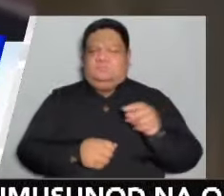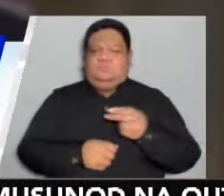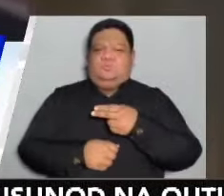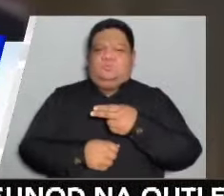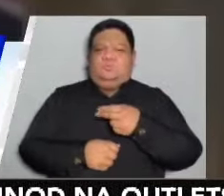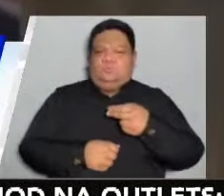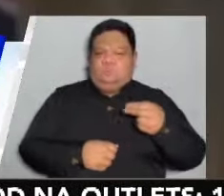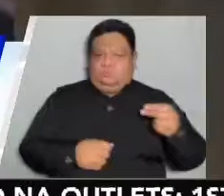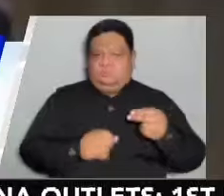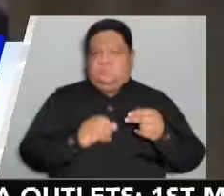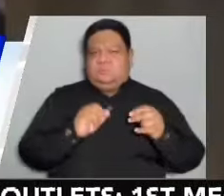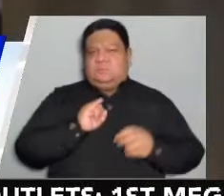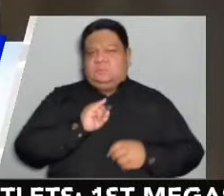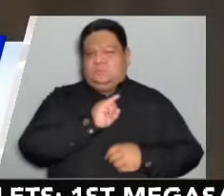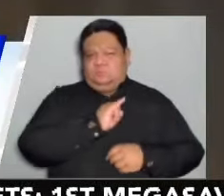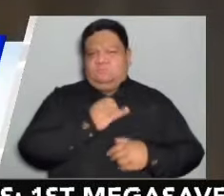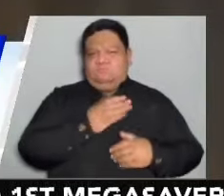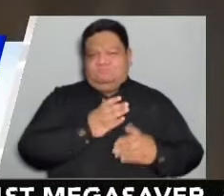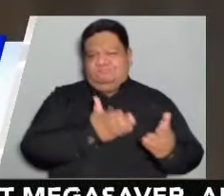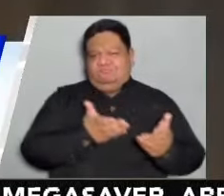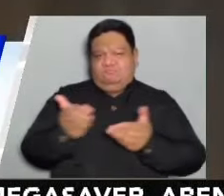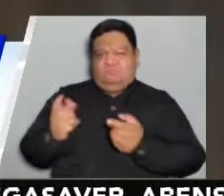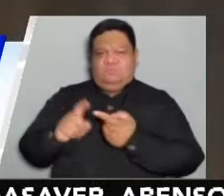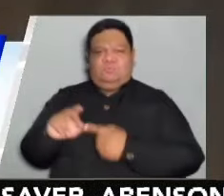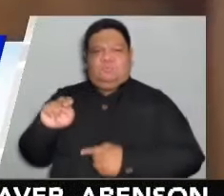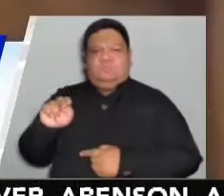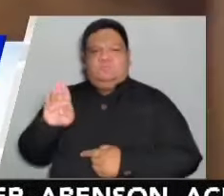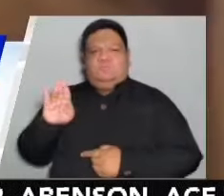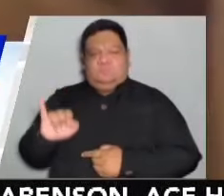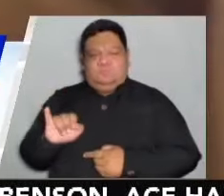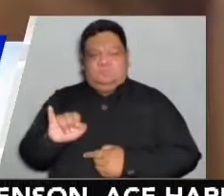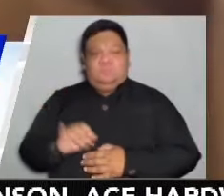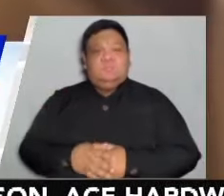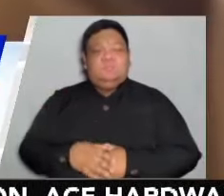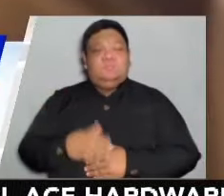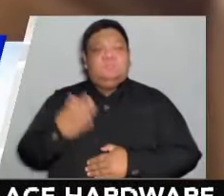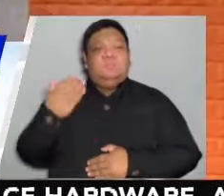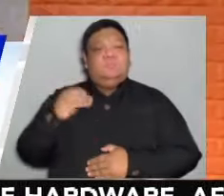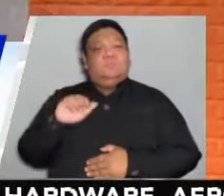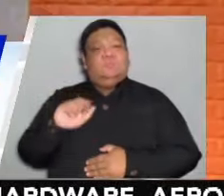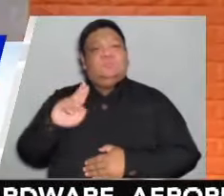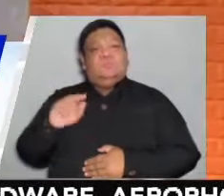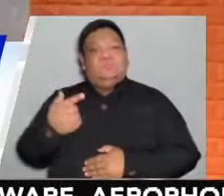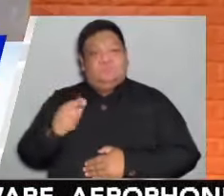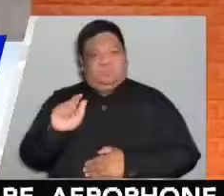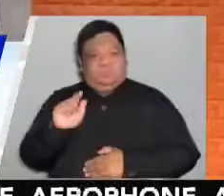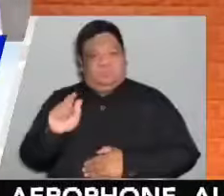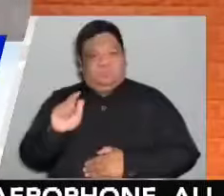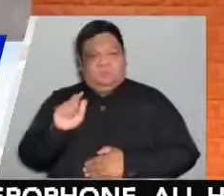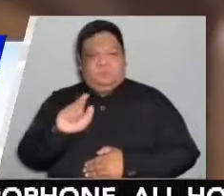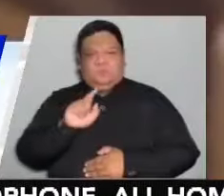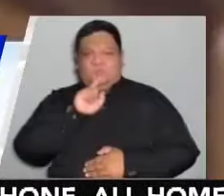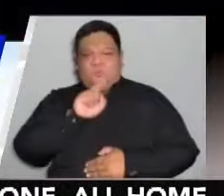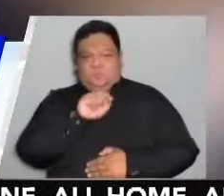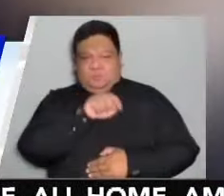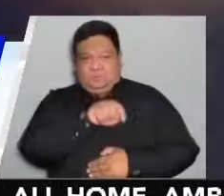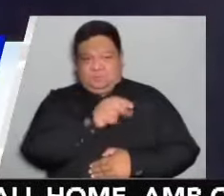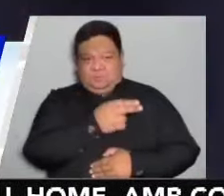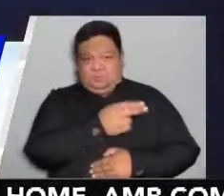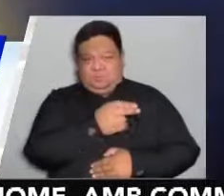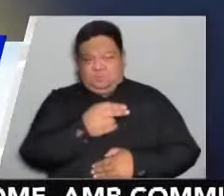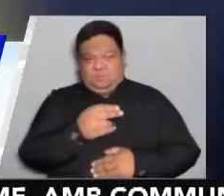Ong. Noong araw ding yon, papunta raw sana sila sa Singapore. Ayon sa Bureau of Immigration, noong nakaraang linggo pa